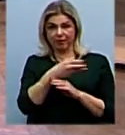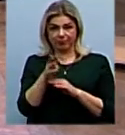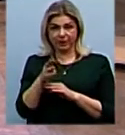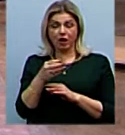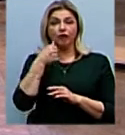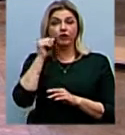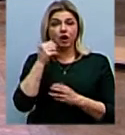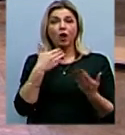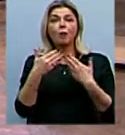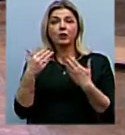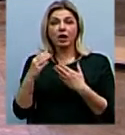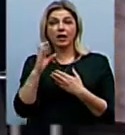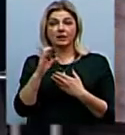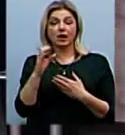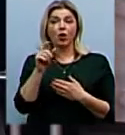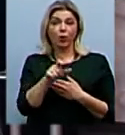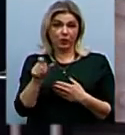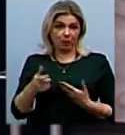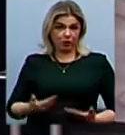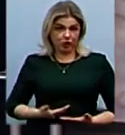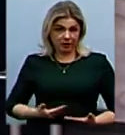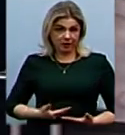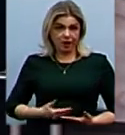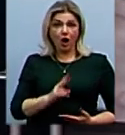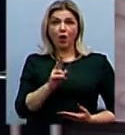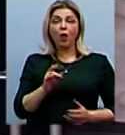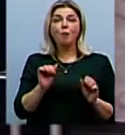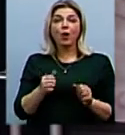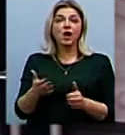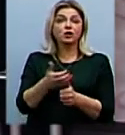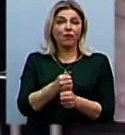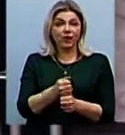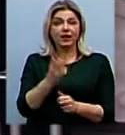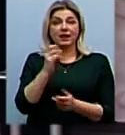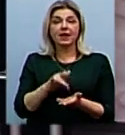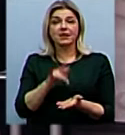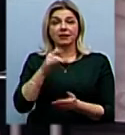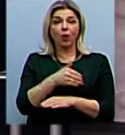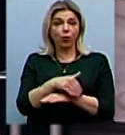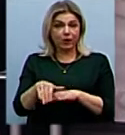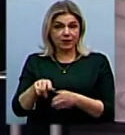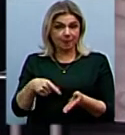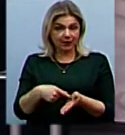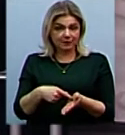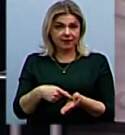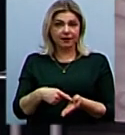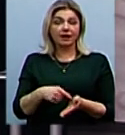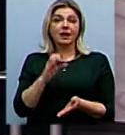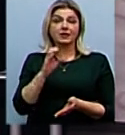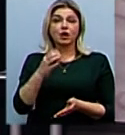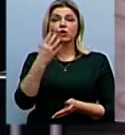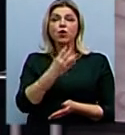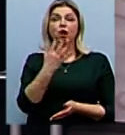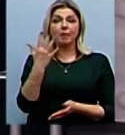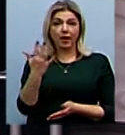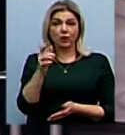спілкувалися з нашими городянами, кого, так би мовити, змогли зловити на центральній вулиці міста, з